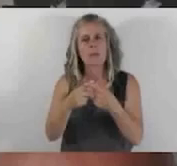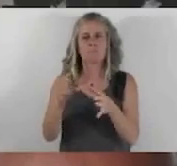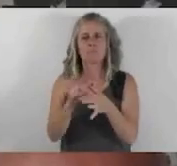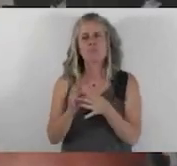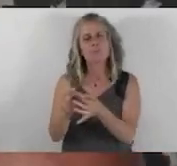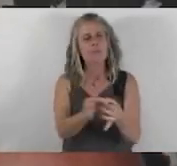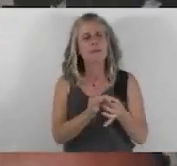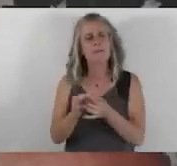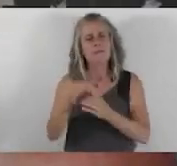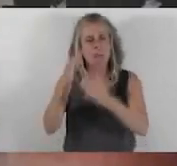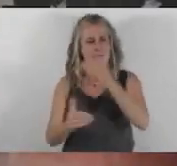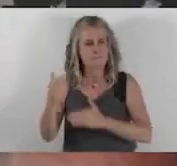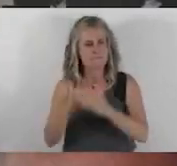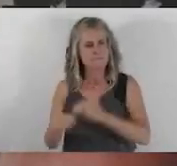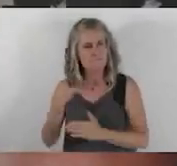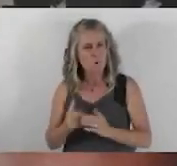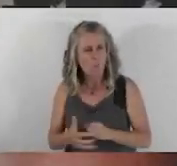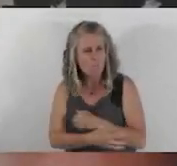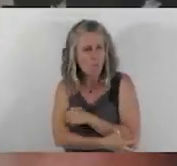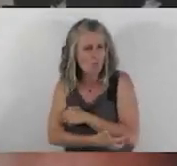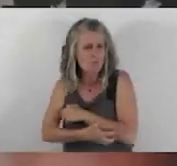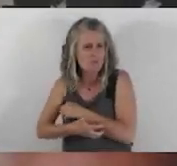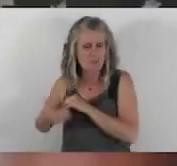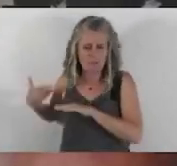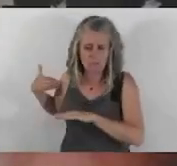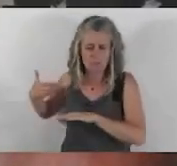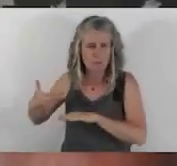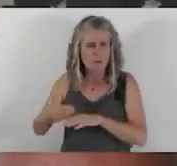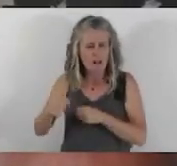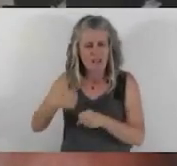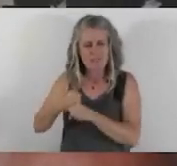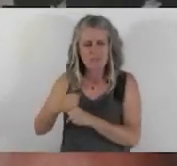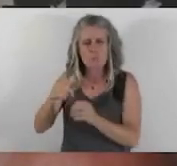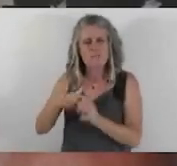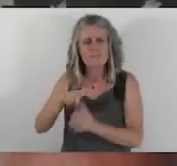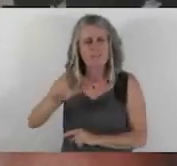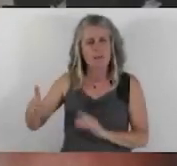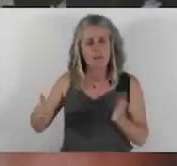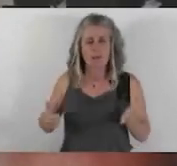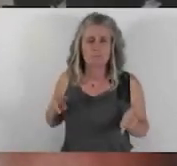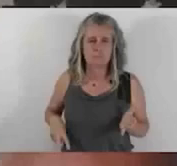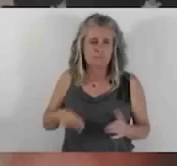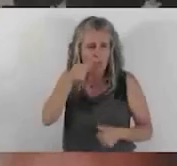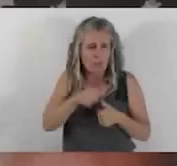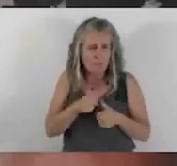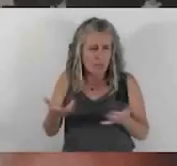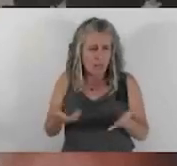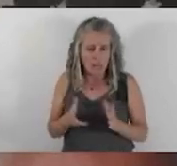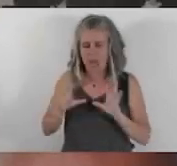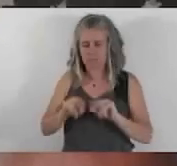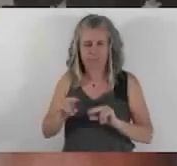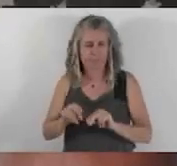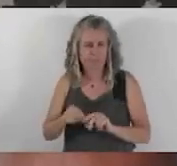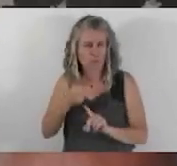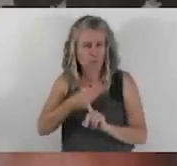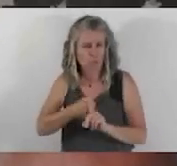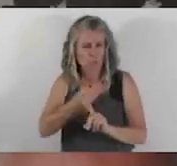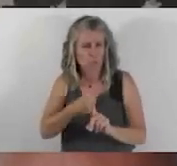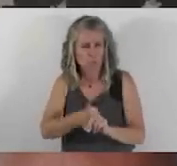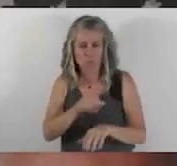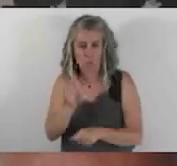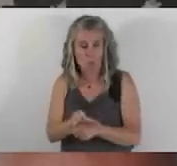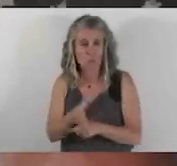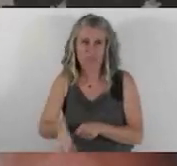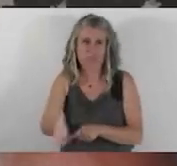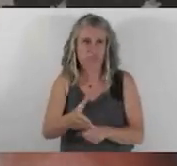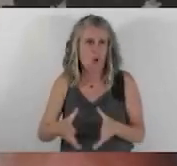la ville de Marseille depuis la fin de l'année 2021. Pour mémoire, la ville de Marseille est la seule ville en France à disposer d'un plan de pauvreté contractualisé avec